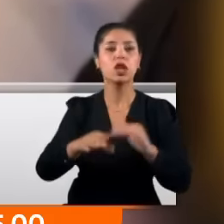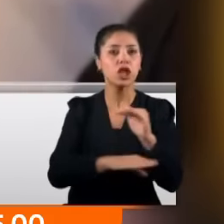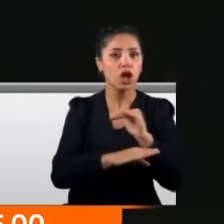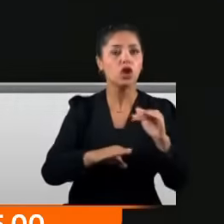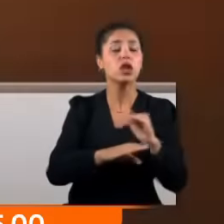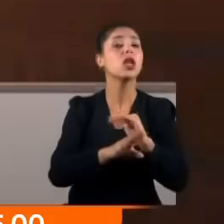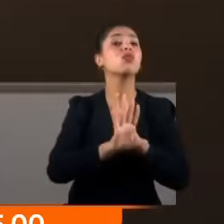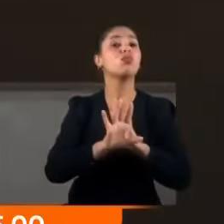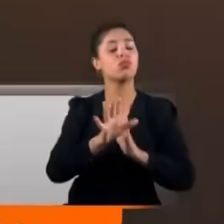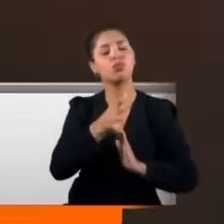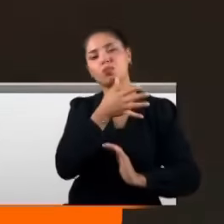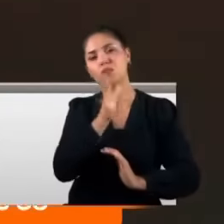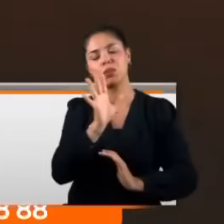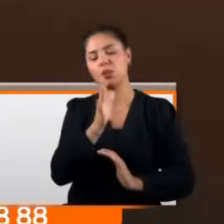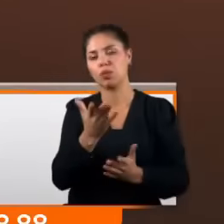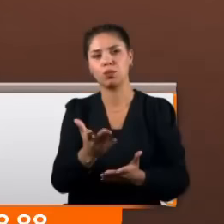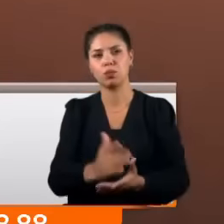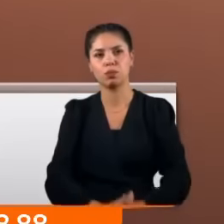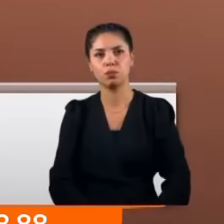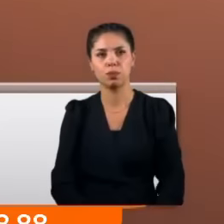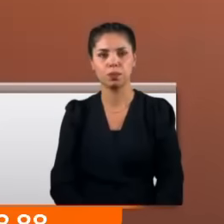değil.